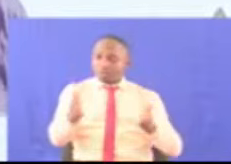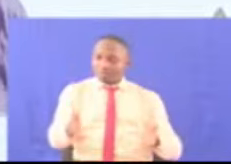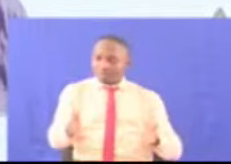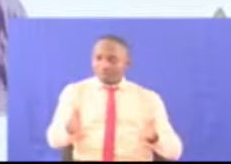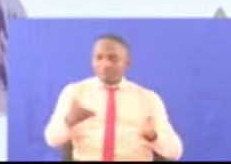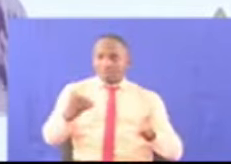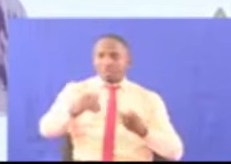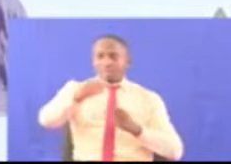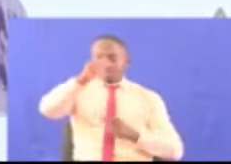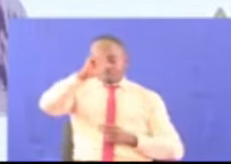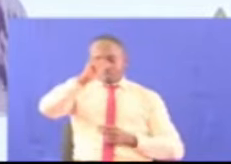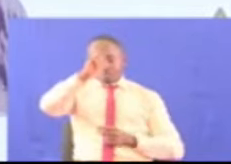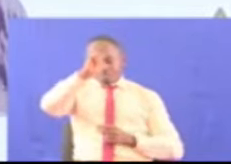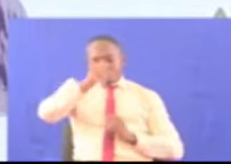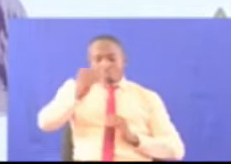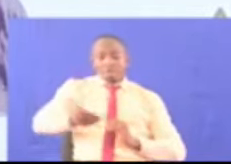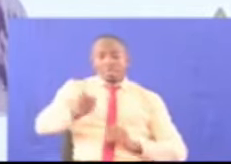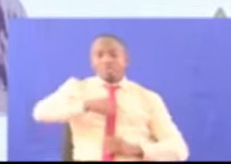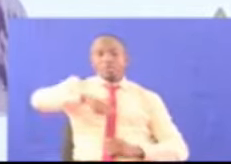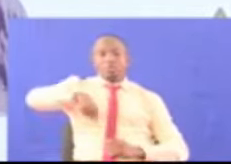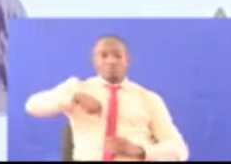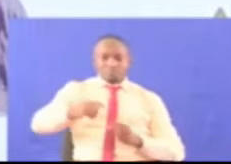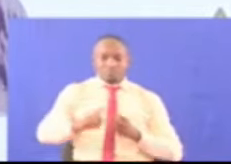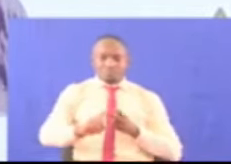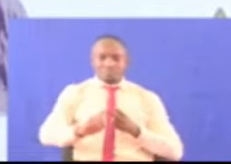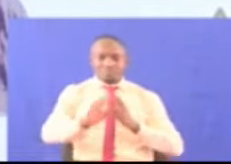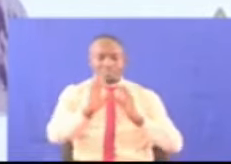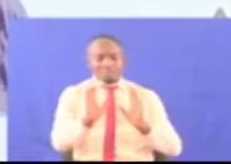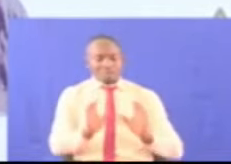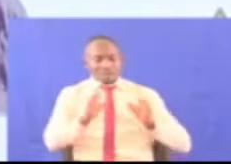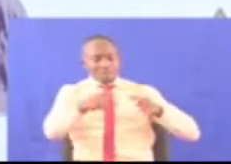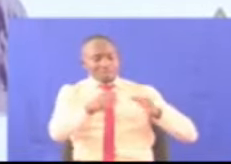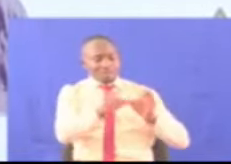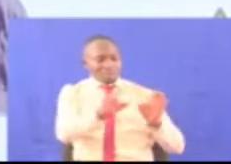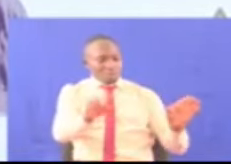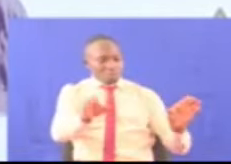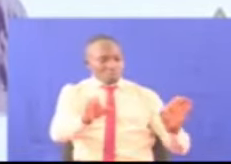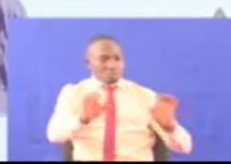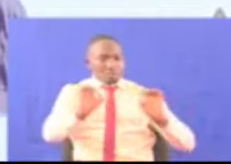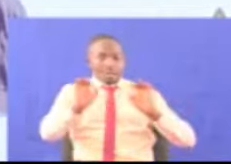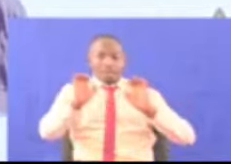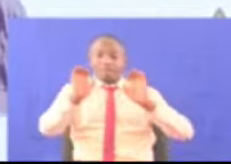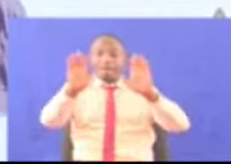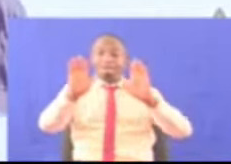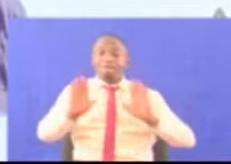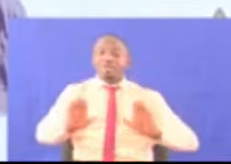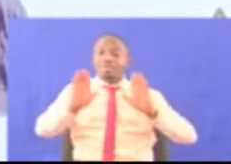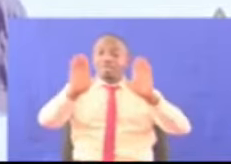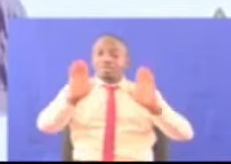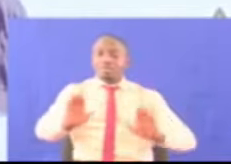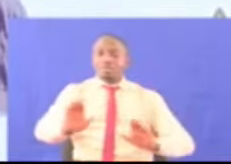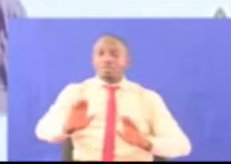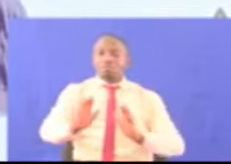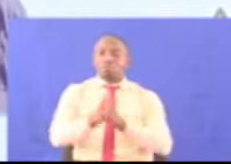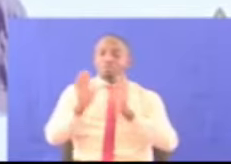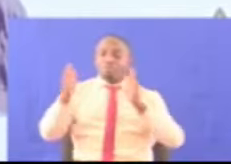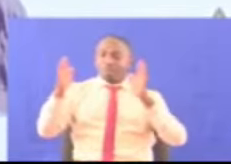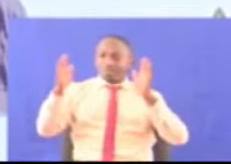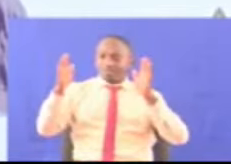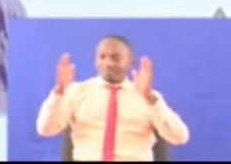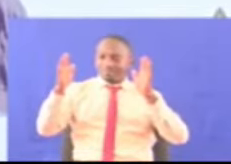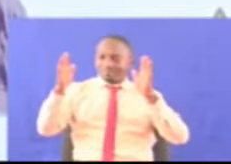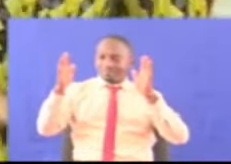mwenyeji. Waheshimiwa bunge wote, kamati maalum ya kampeni, tuipigie makofi kwa kweli.